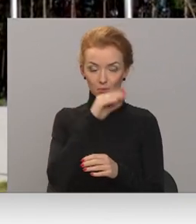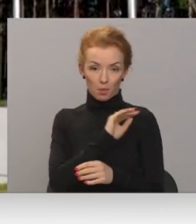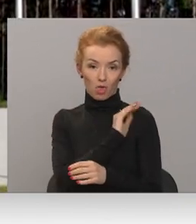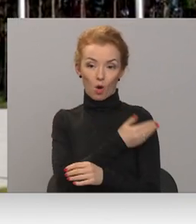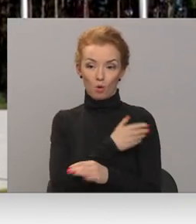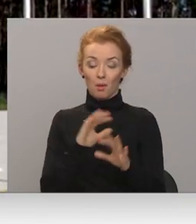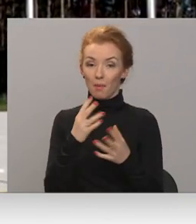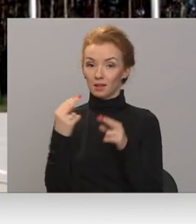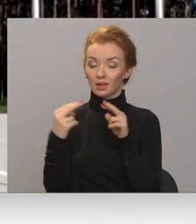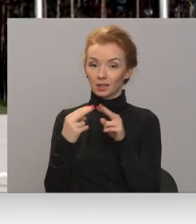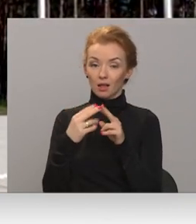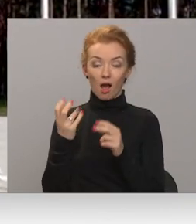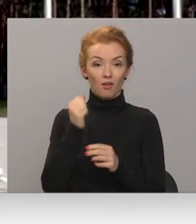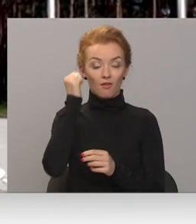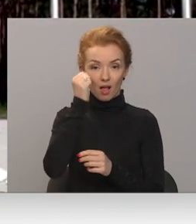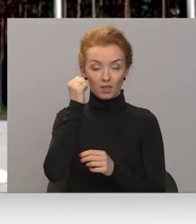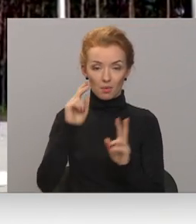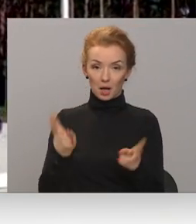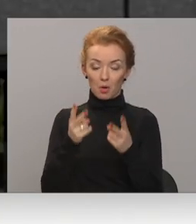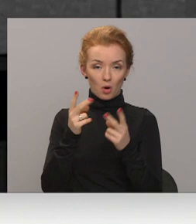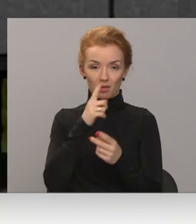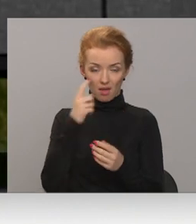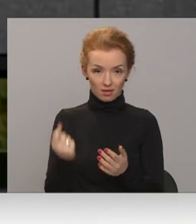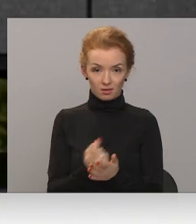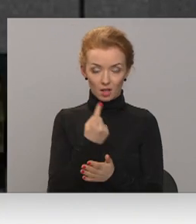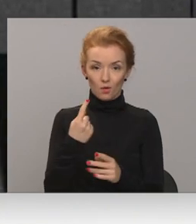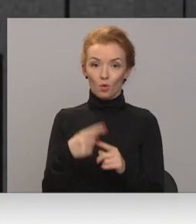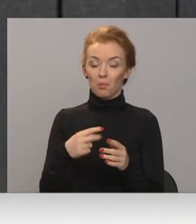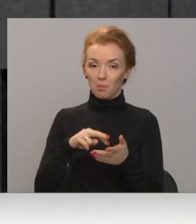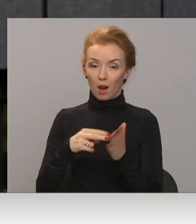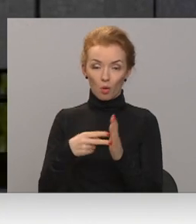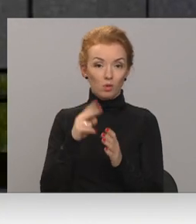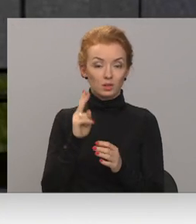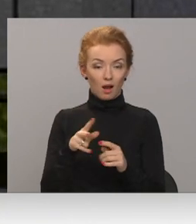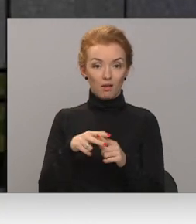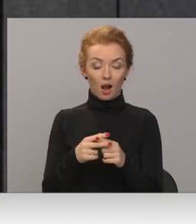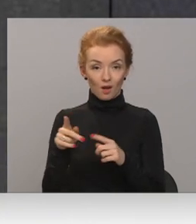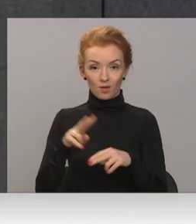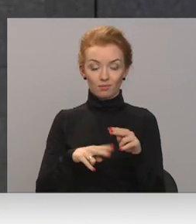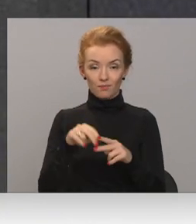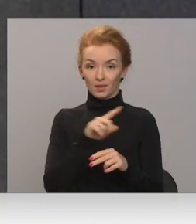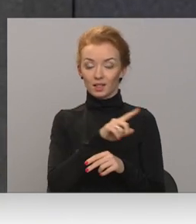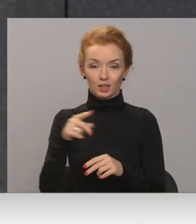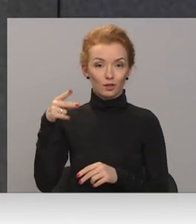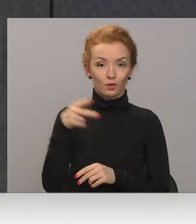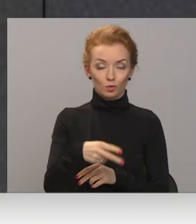bet sazināties ar Valmieras krematoriju neizdevās. Paredzēts, ka krematorija Jelgavā tiks izbūvēta līdz